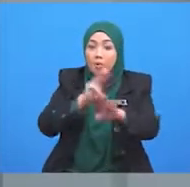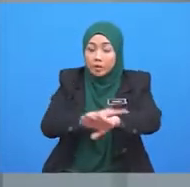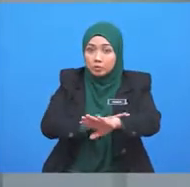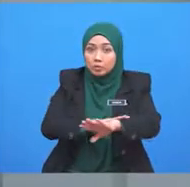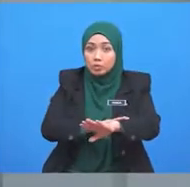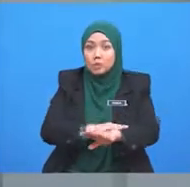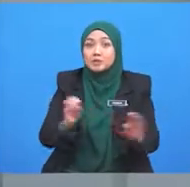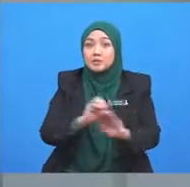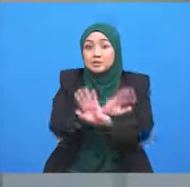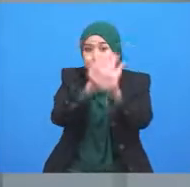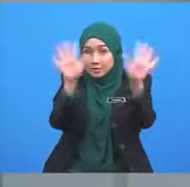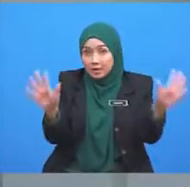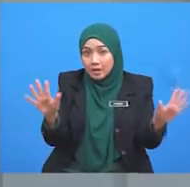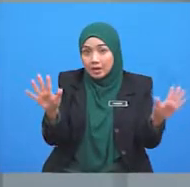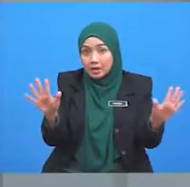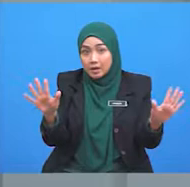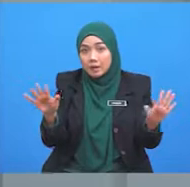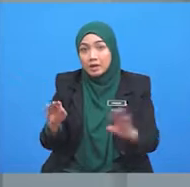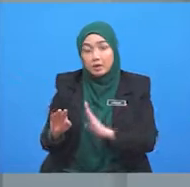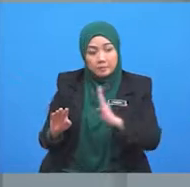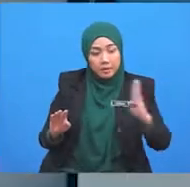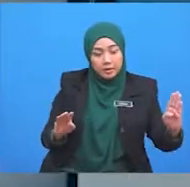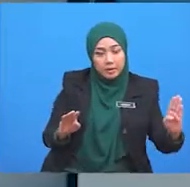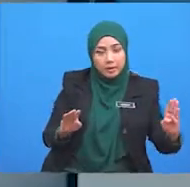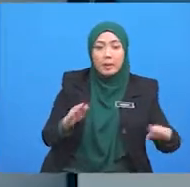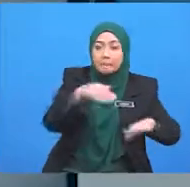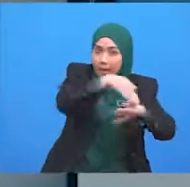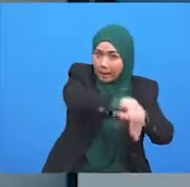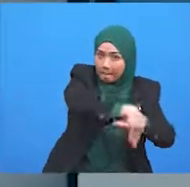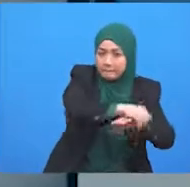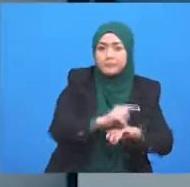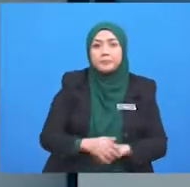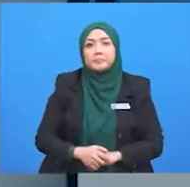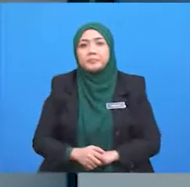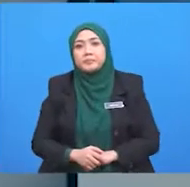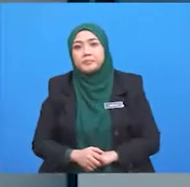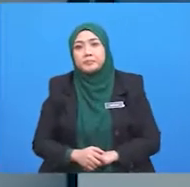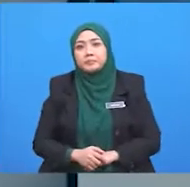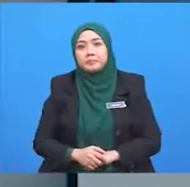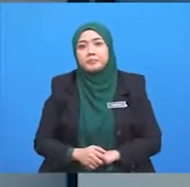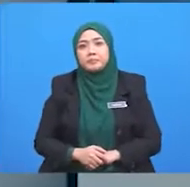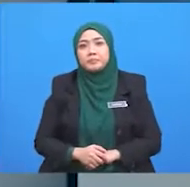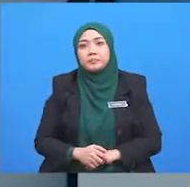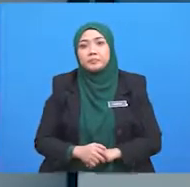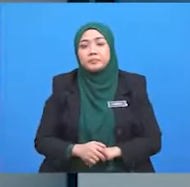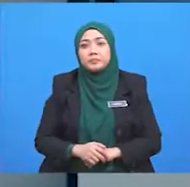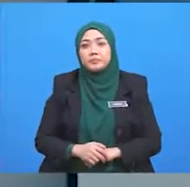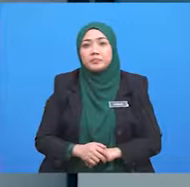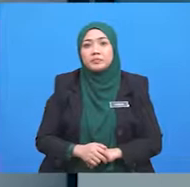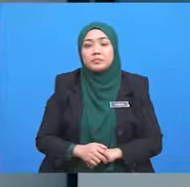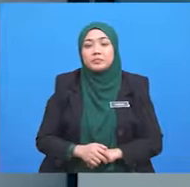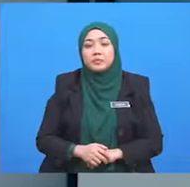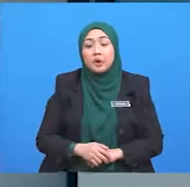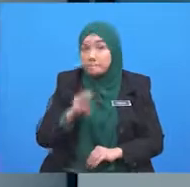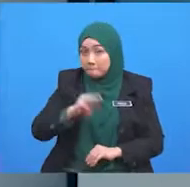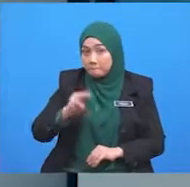berbanding kawasan di sebelah baratnya. Setakat ini pelajar-pelajar jelas ke? Bagus. Senang saja